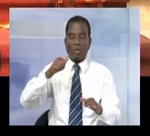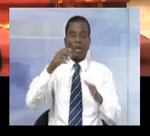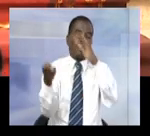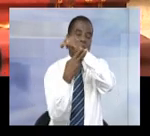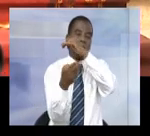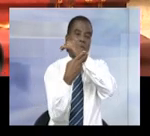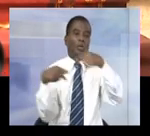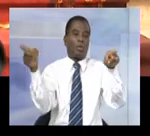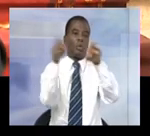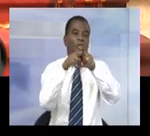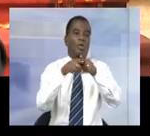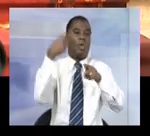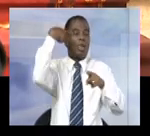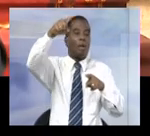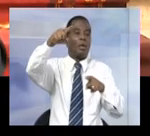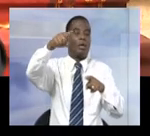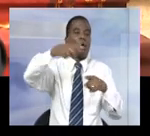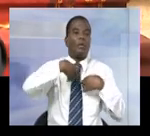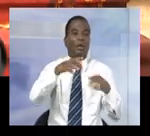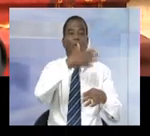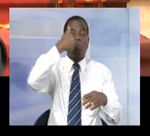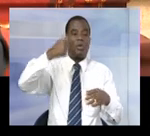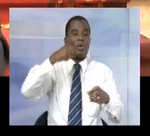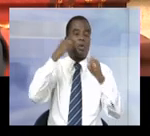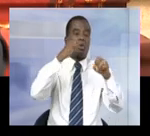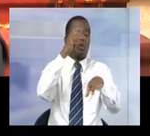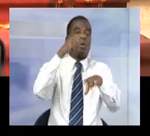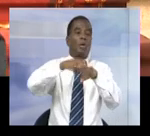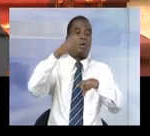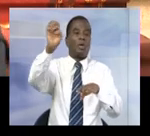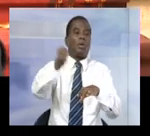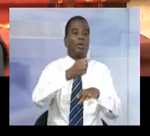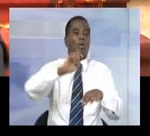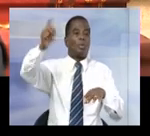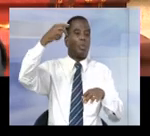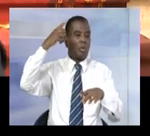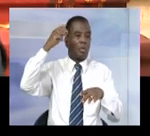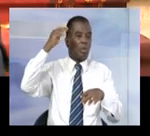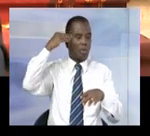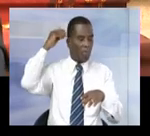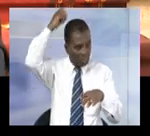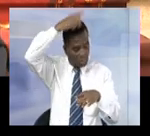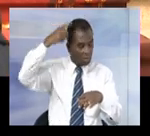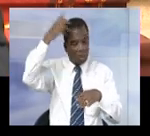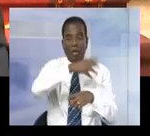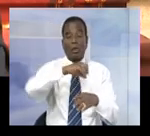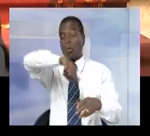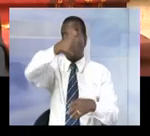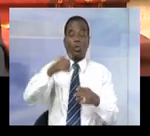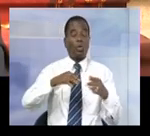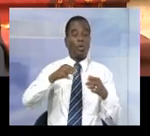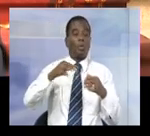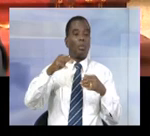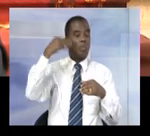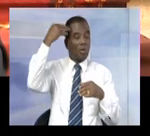banques pour avoir une meilleure efficacité. Le Premier ministre et les ministres qui sont en charge de la question de